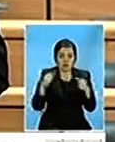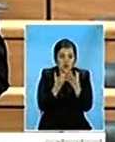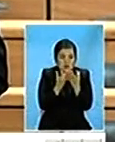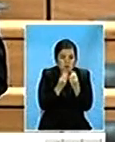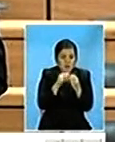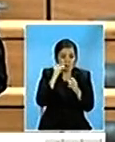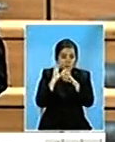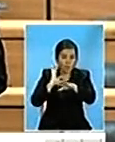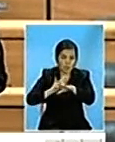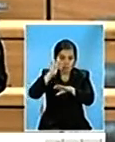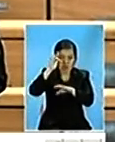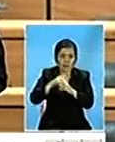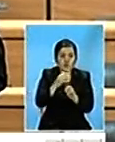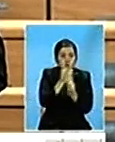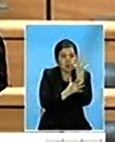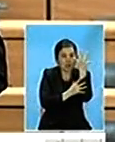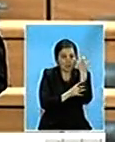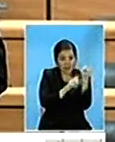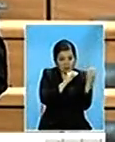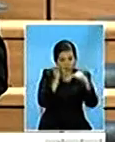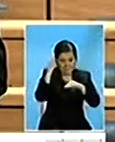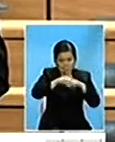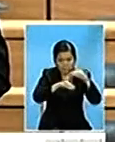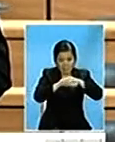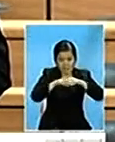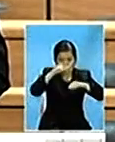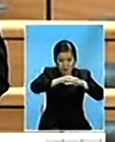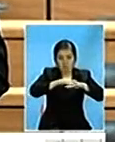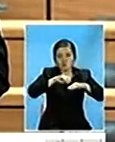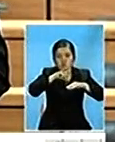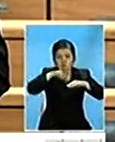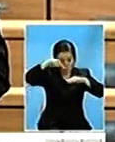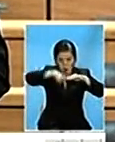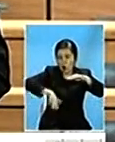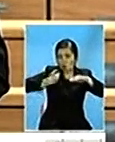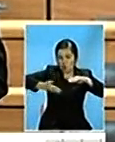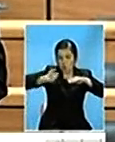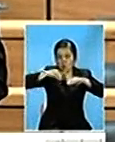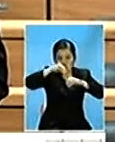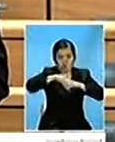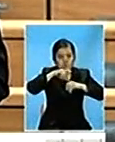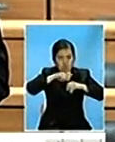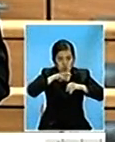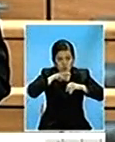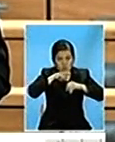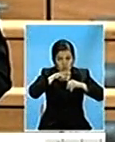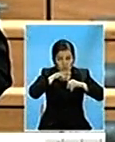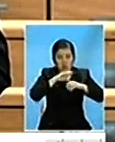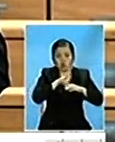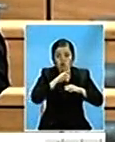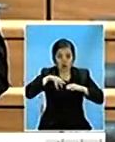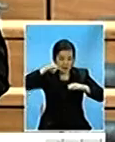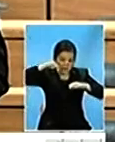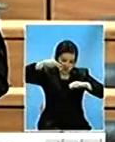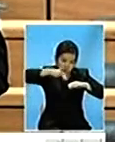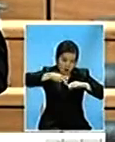พืชนะครับพืช ที่ตายแล้วเนี่ยทับถมลงไปเนี่ยไหม้ลงสู่ข้างล่างถ้าดับไม่สนิทเนี่ยจะคุ